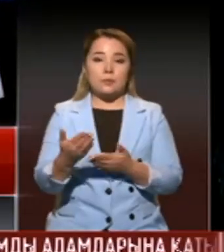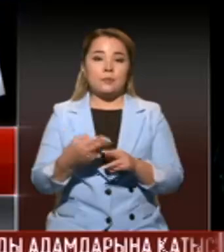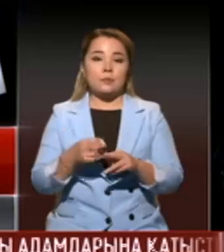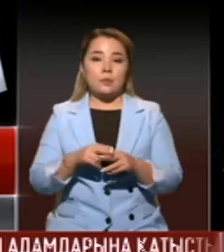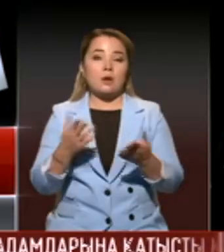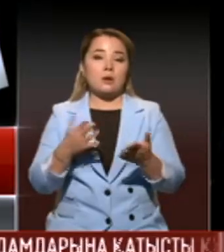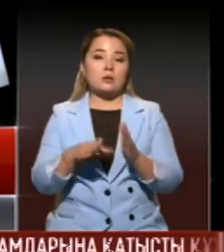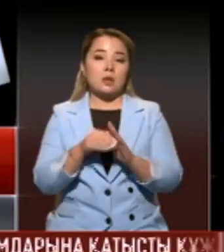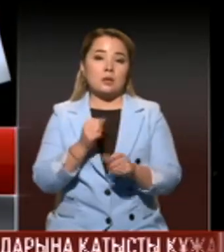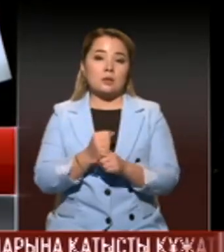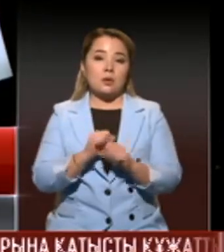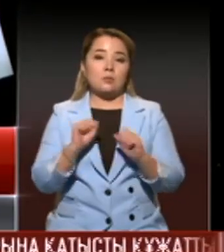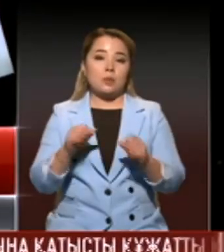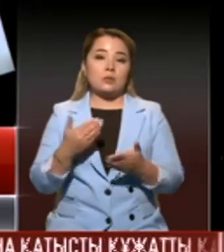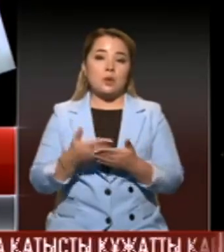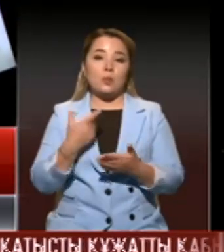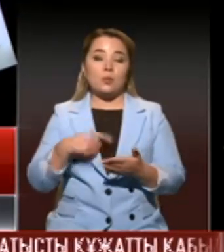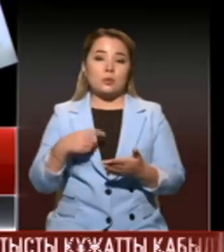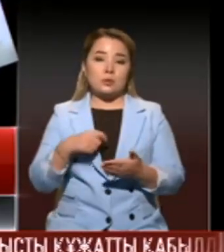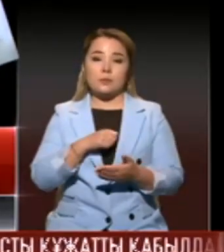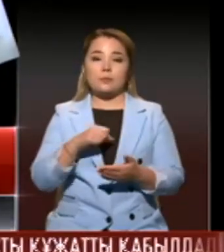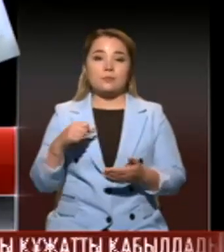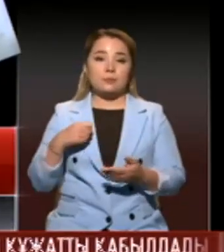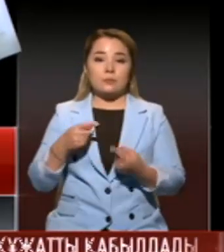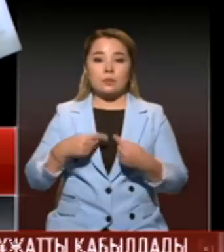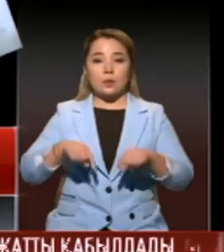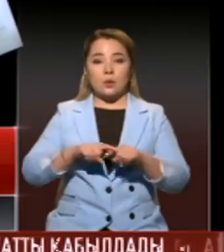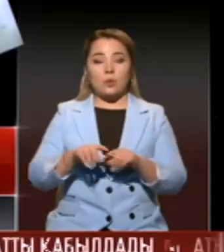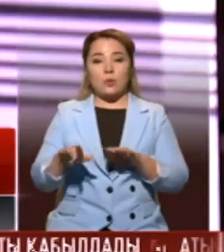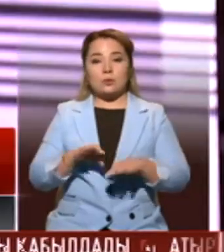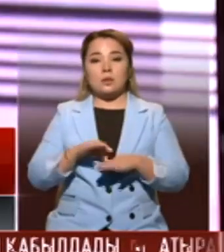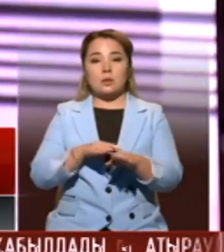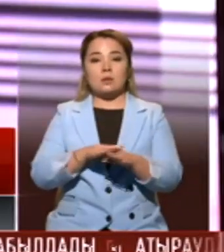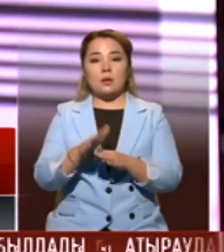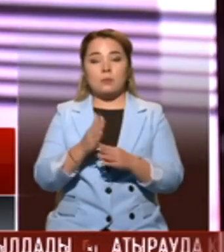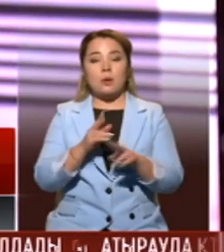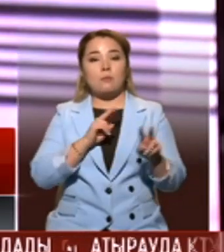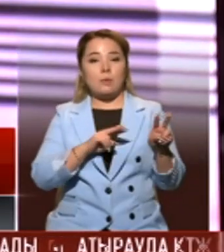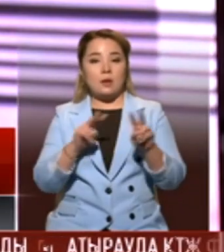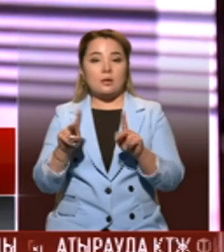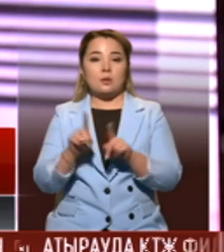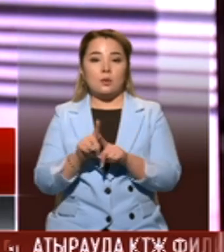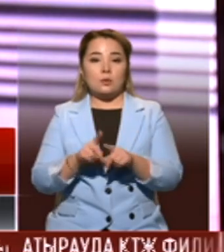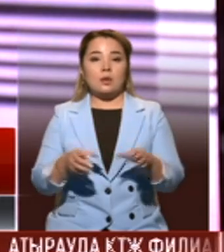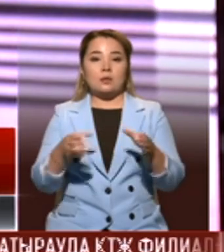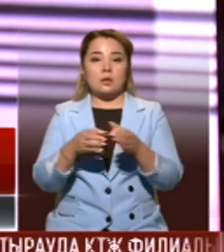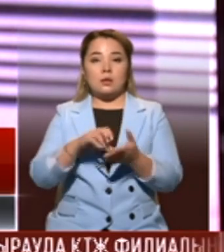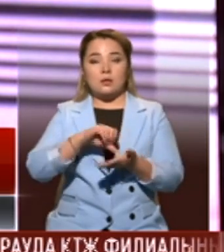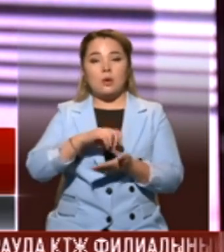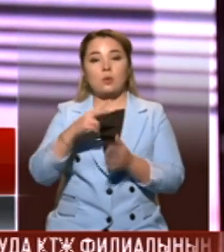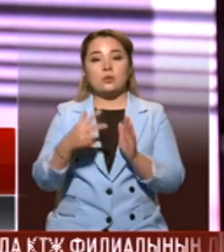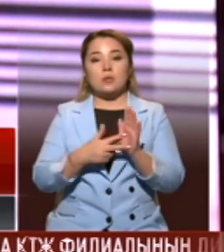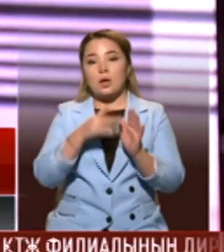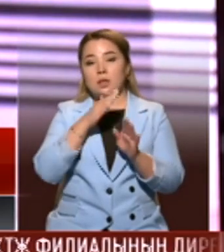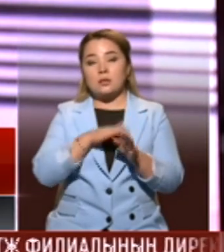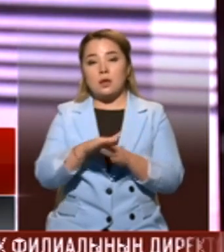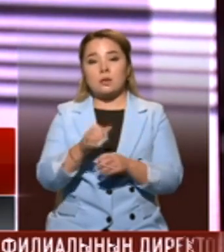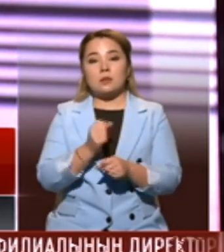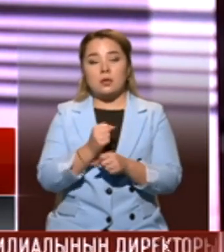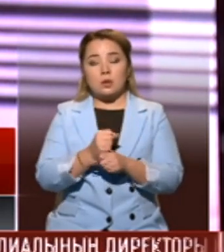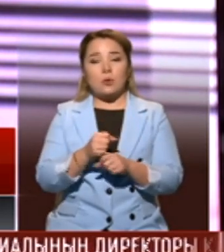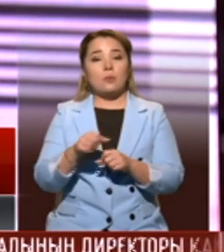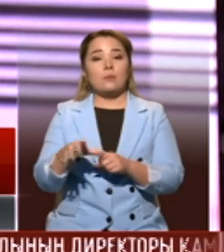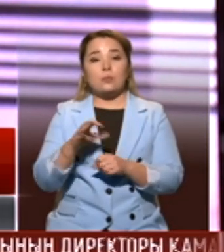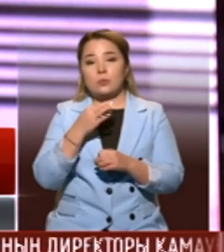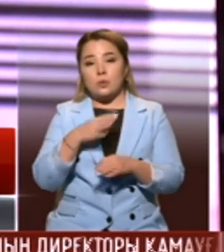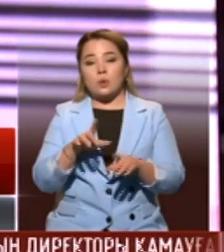қалай таңдау керек? Мысалы өзім біздің ұйымға қозғалысқа байланысты айтайын, бақыланың бізде жаңа 18 жастан асқан кез келген азамат қатыса